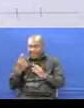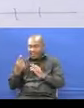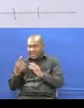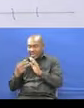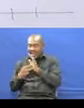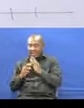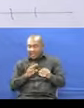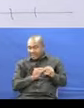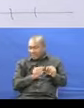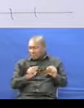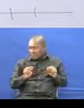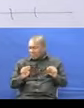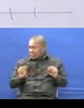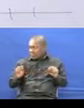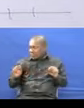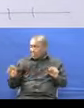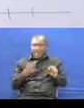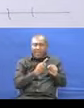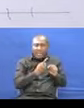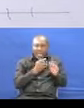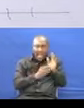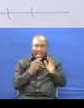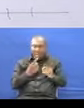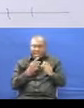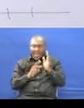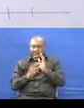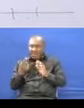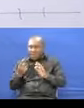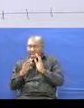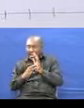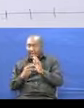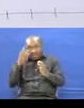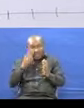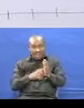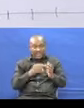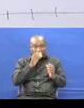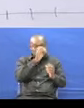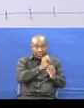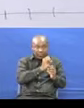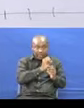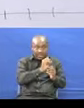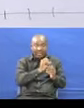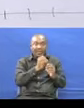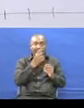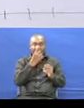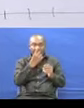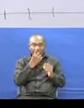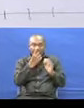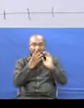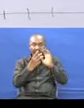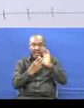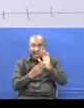Kwa hizo zote hizi ni 1 ya 8, 1 ya 8, 1 ya 8. Lakini tunafanyaje? Ukitoka sifuri ya kwanza itakuwa ni 1 ya 8.